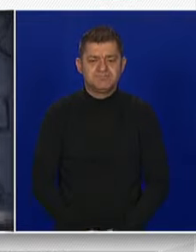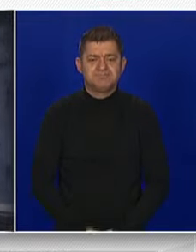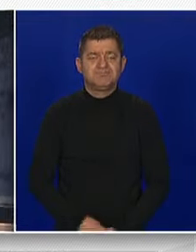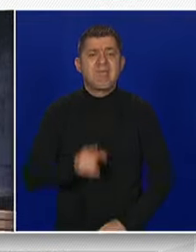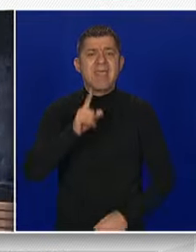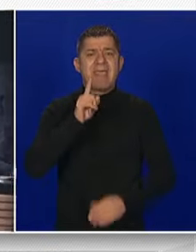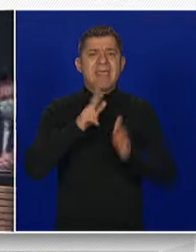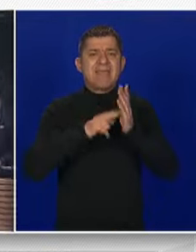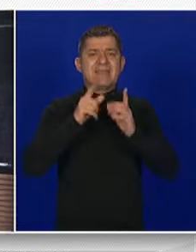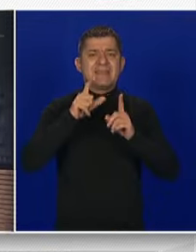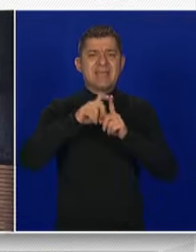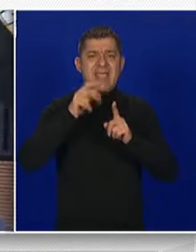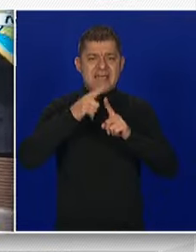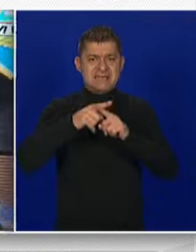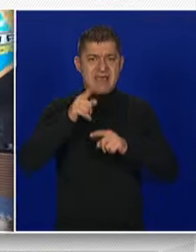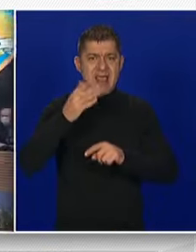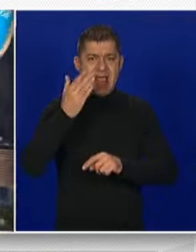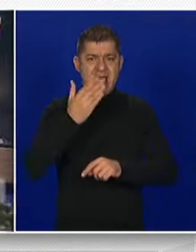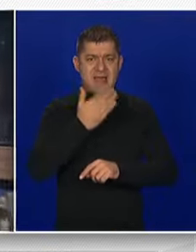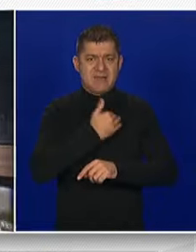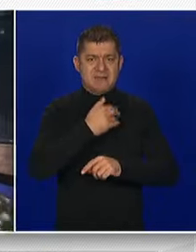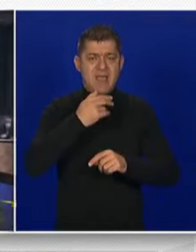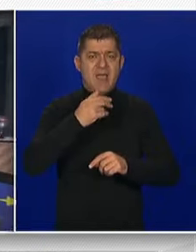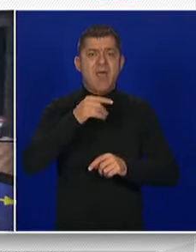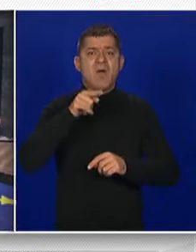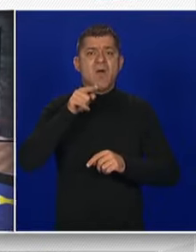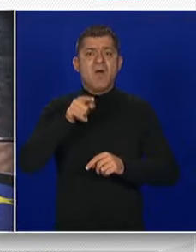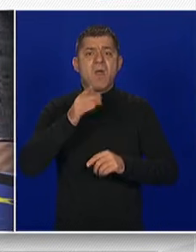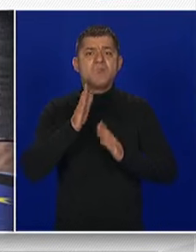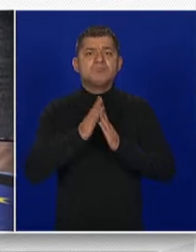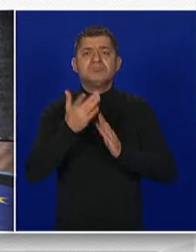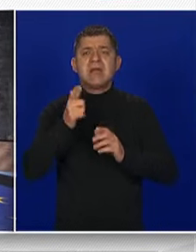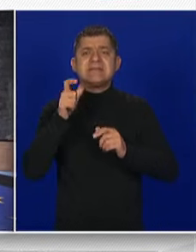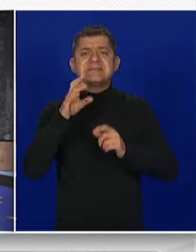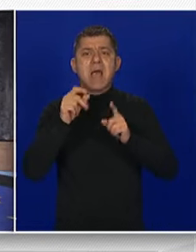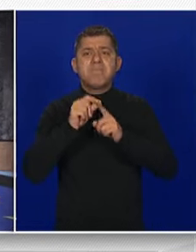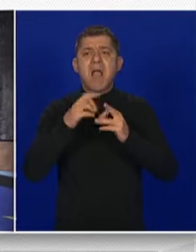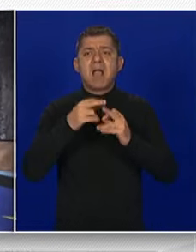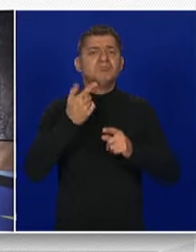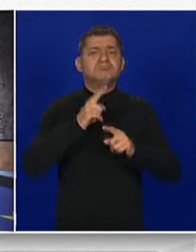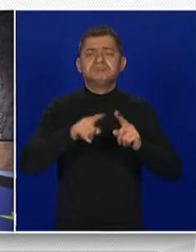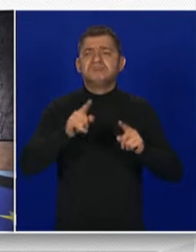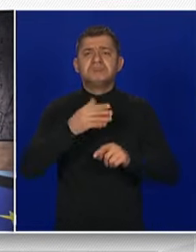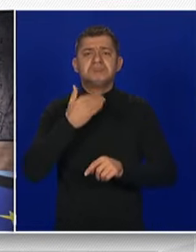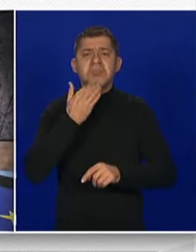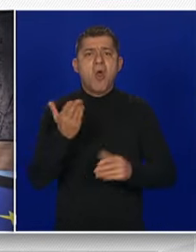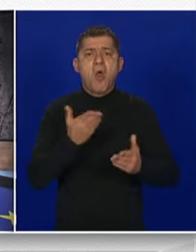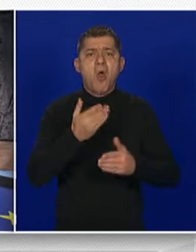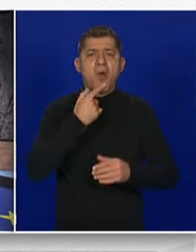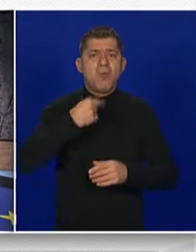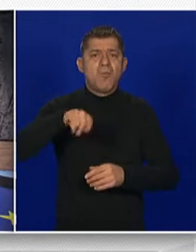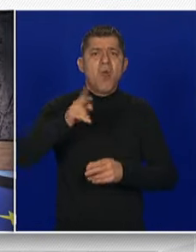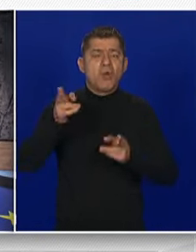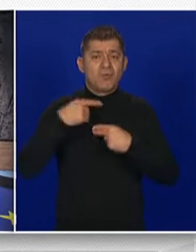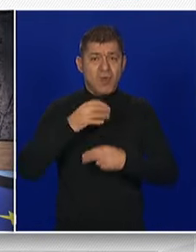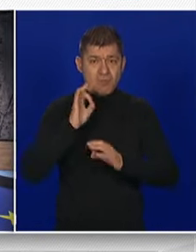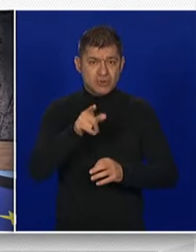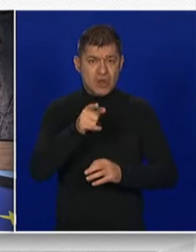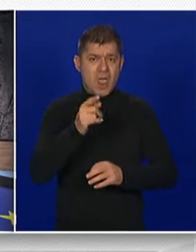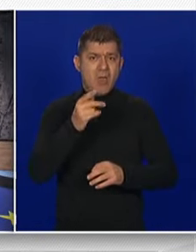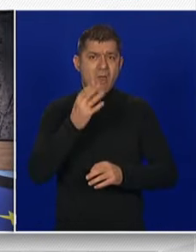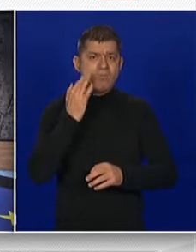Indeks.hr. Može za gospodina Capaka ili kogod će odgovoriti. Dakle, upravo ste iznijeli podatke, vidimo da